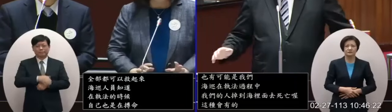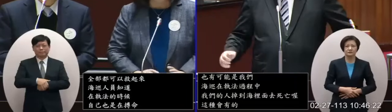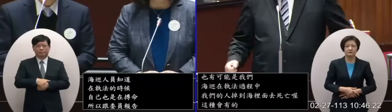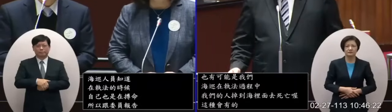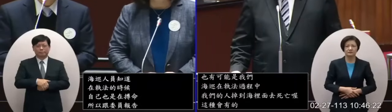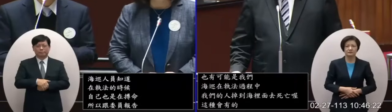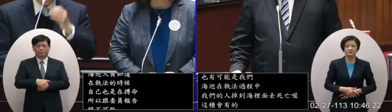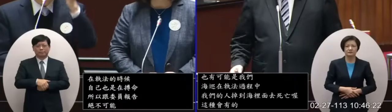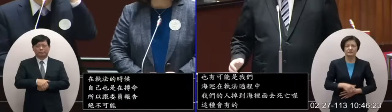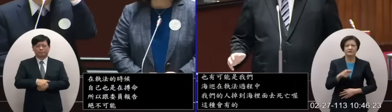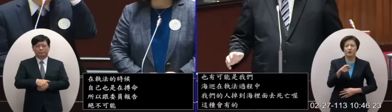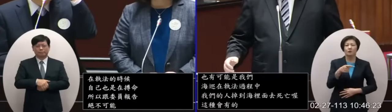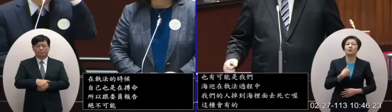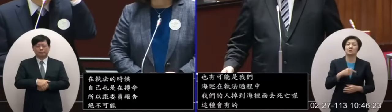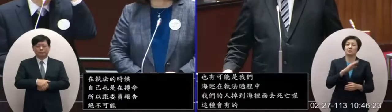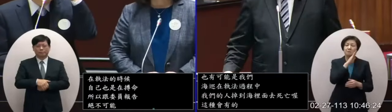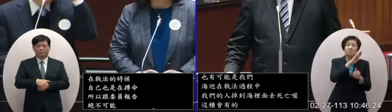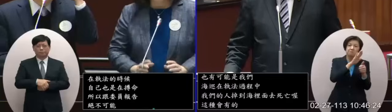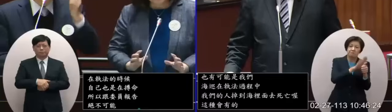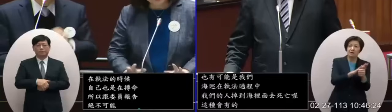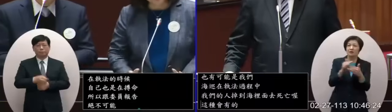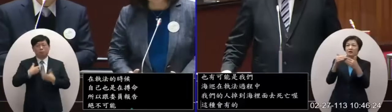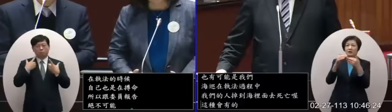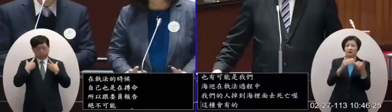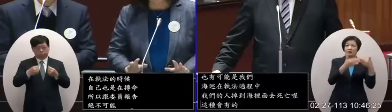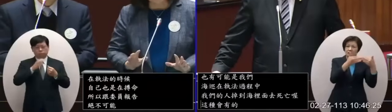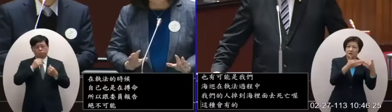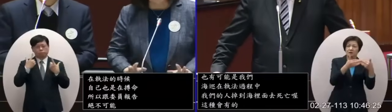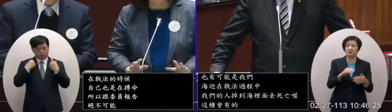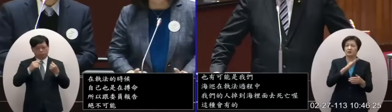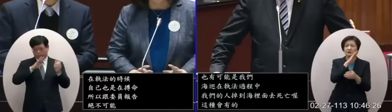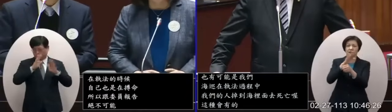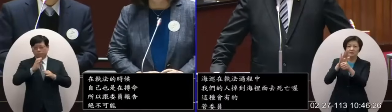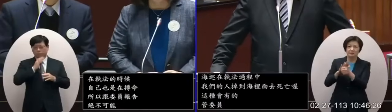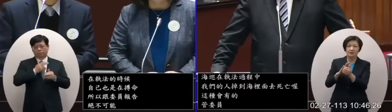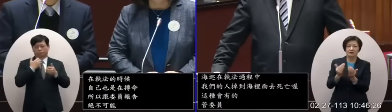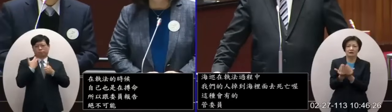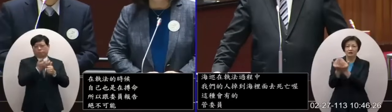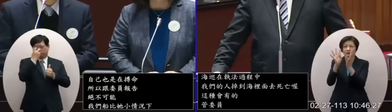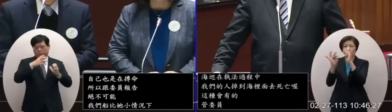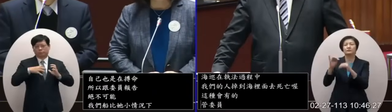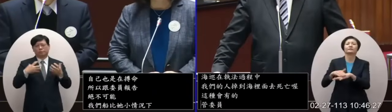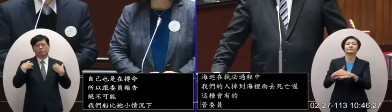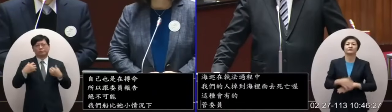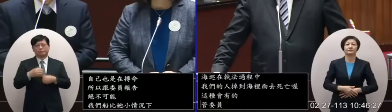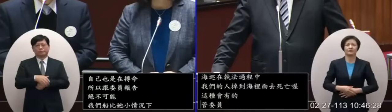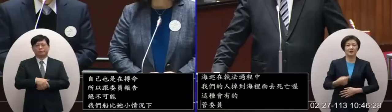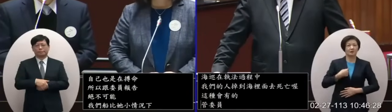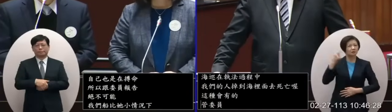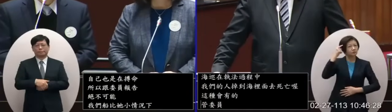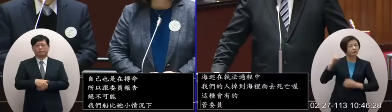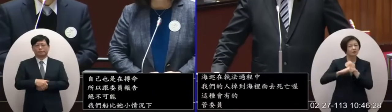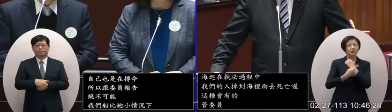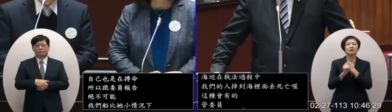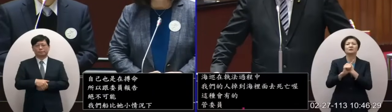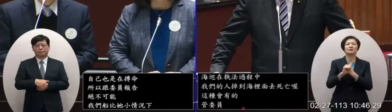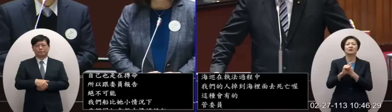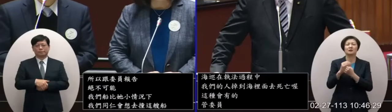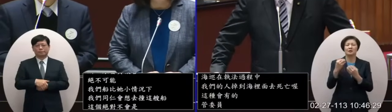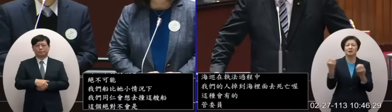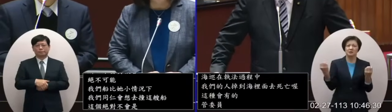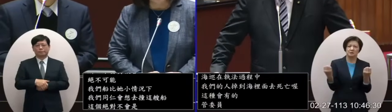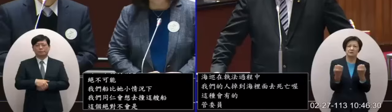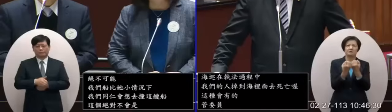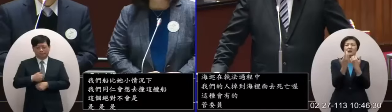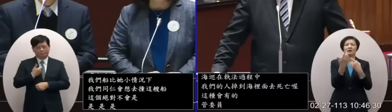不会帮海巡讲话，也不会帮大陆讲话。 我们案情就是请检察官来还原。 是说这种悲剧发生了， 我们很 不是我